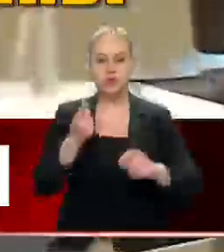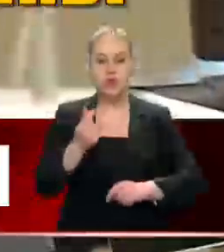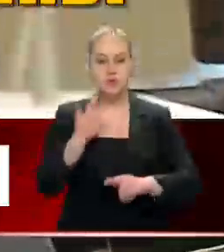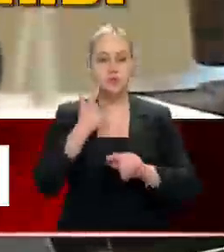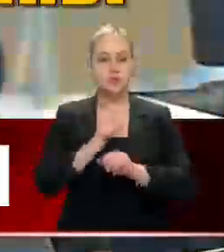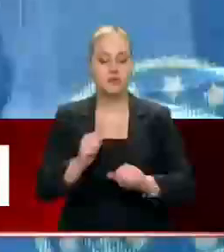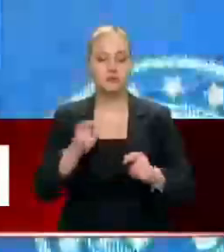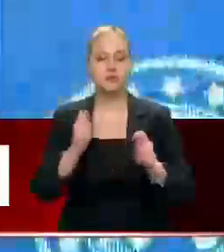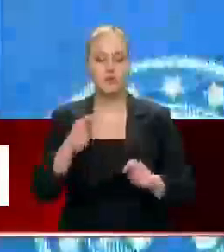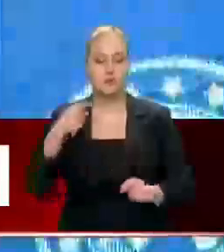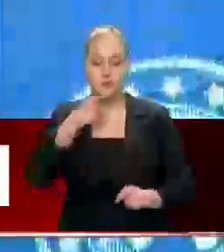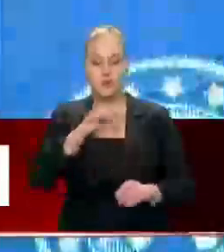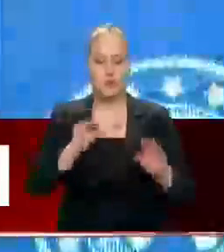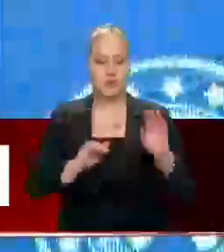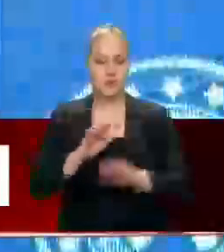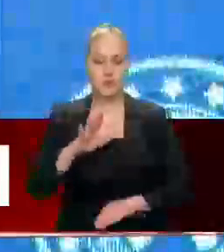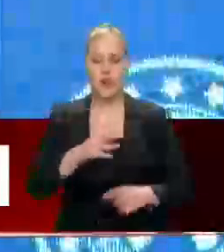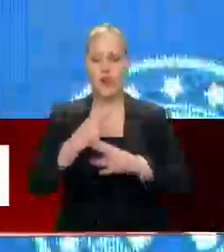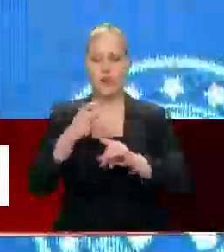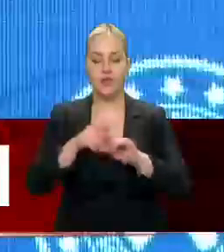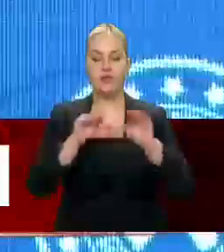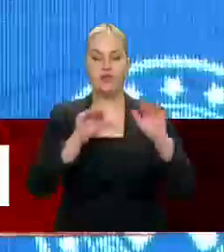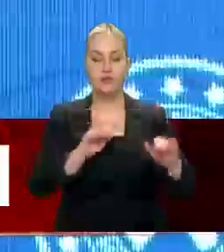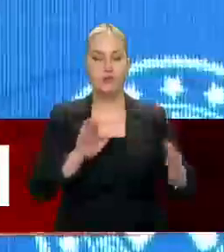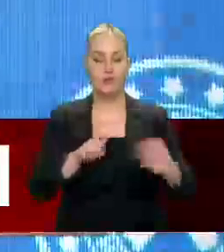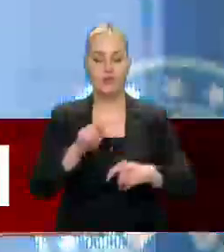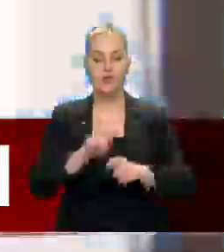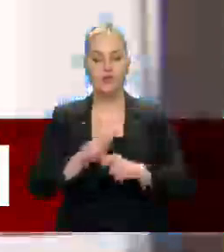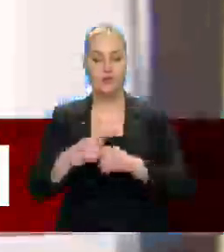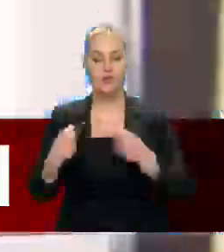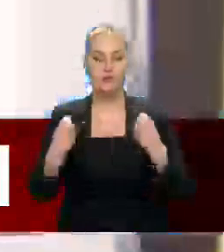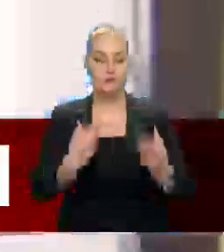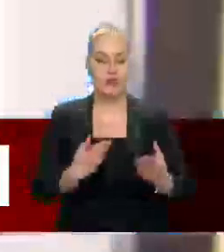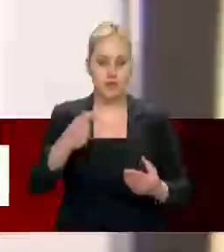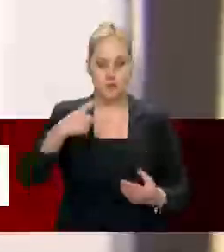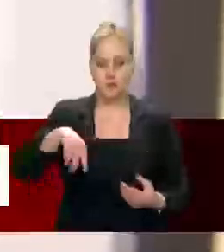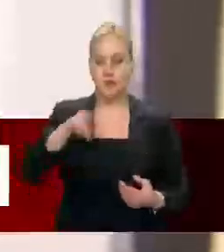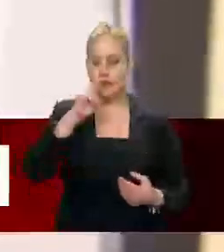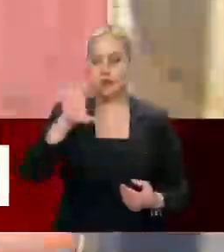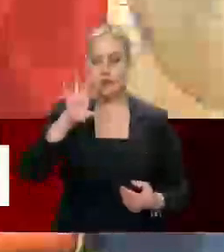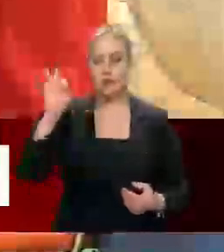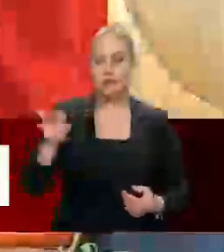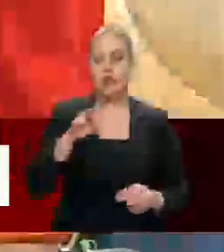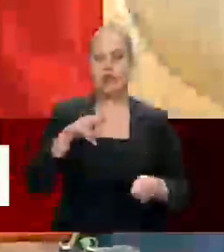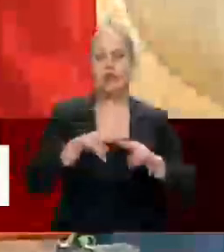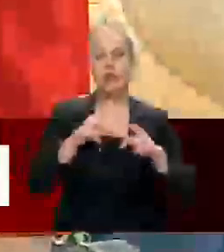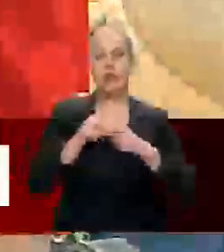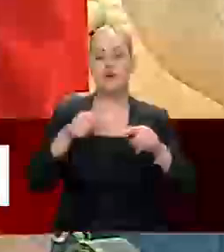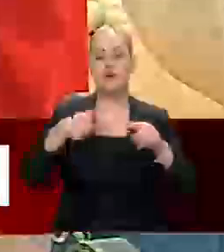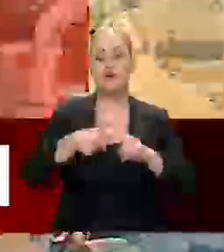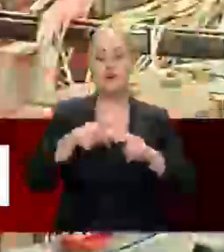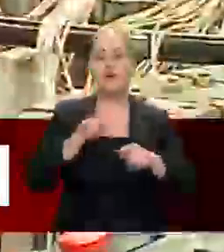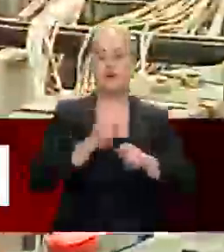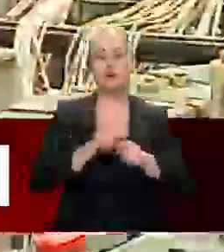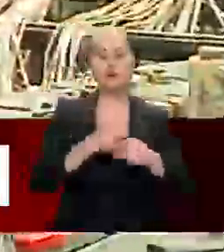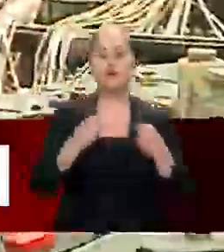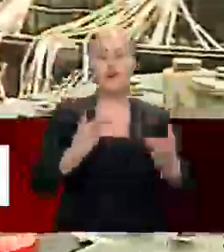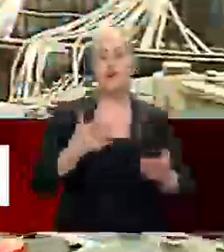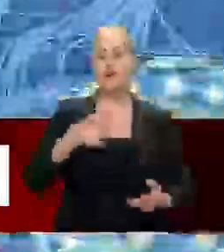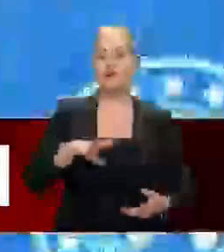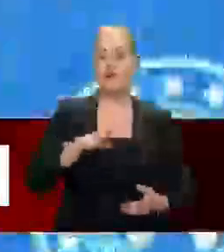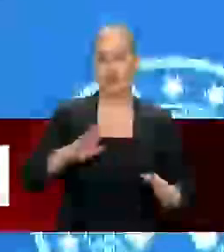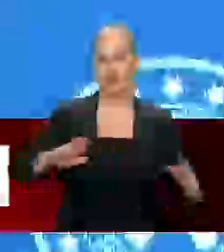açıdan zora Sokacaktı EYT destek paketi ile işverenlerimizin 250 milyarlık yeni kgf paketiyle işverenlerin o talepleri